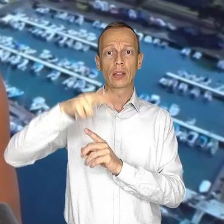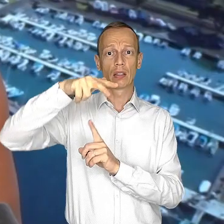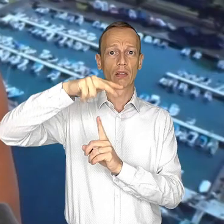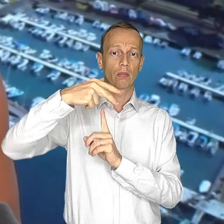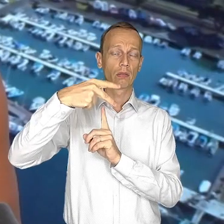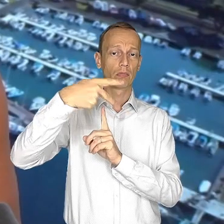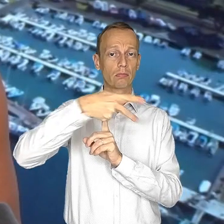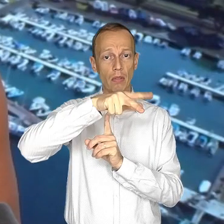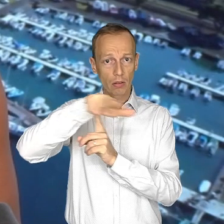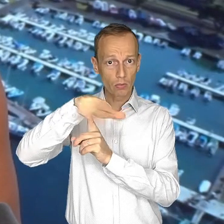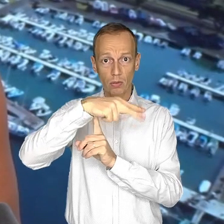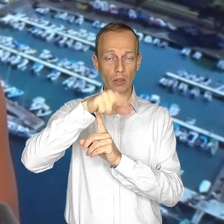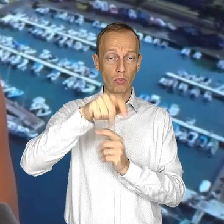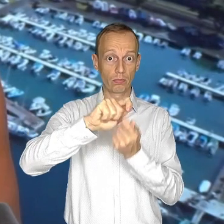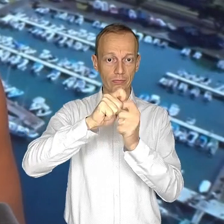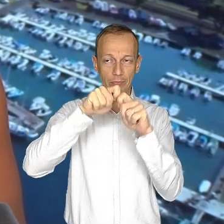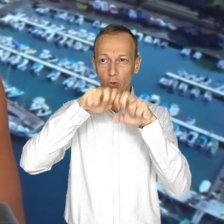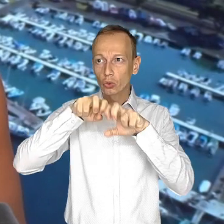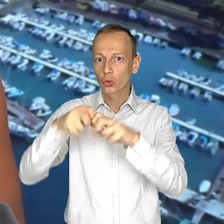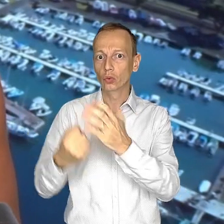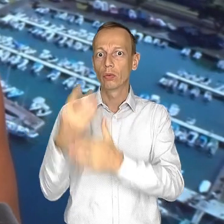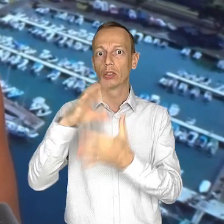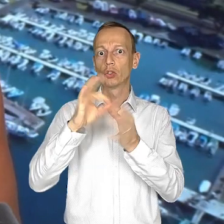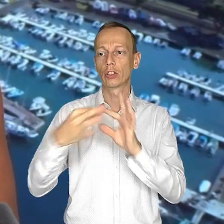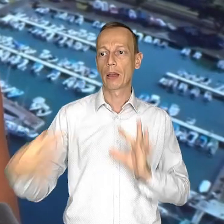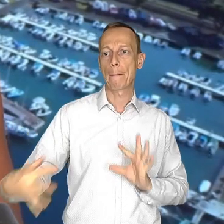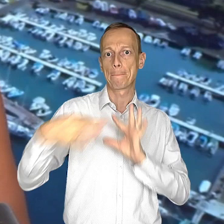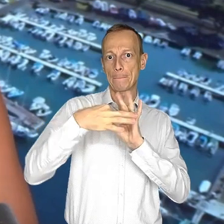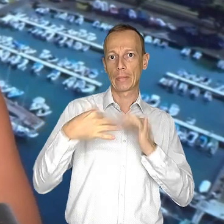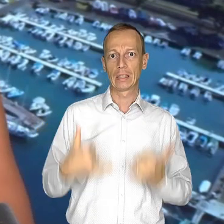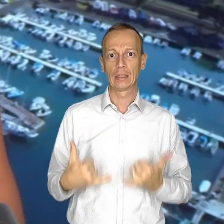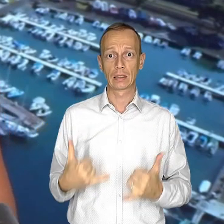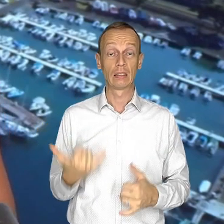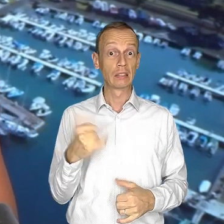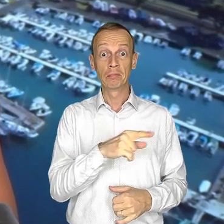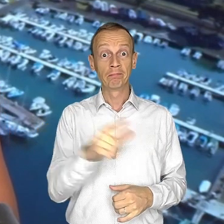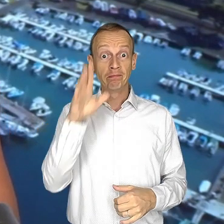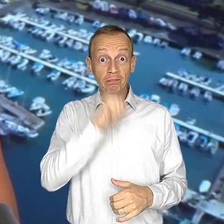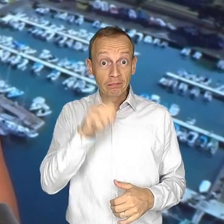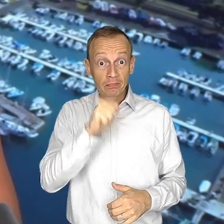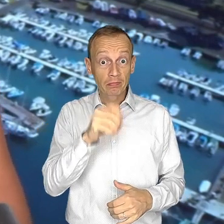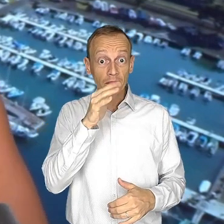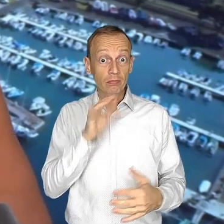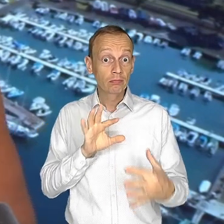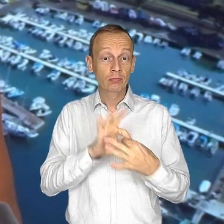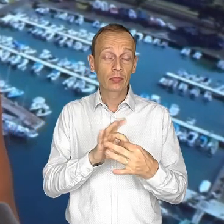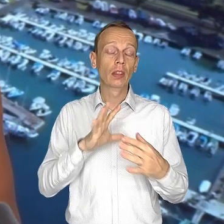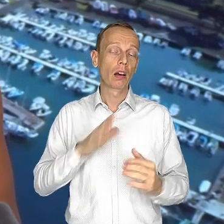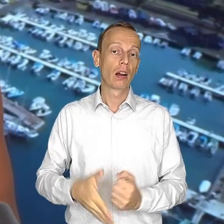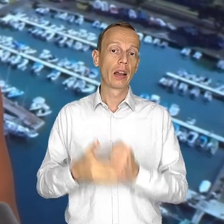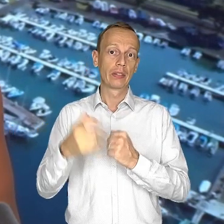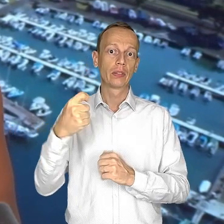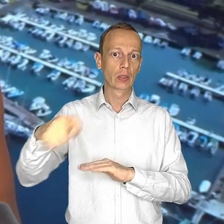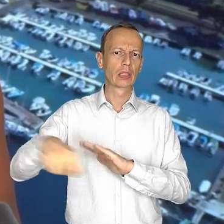vous faudra faire une nouvelle recherche des chaînes sur votre poste. Et n'oubliez pas, pour ceux qui ne peuvent plus se connecter, il existe toujours des